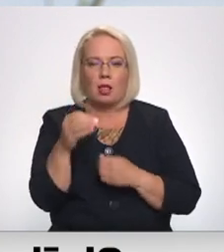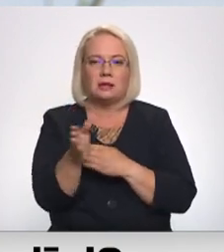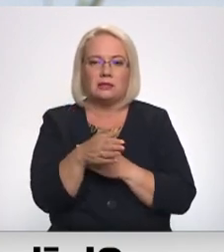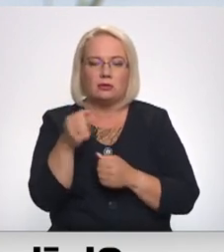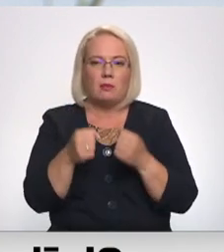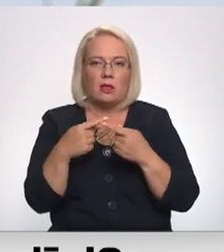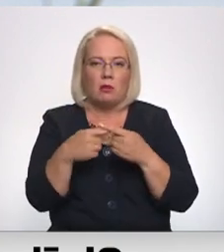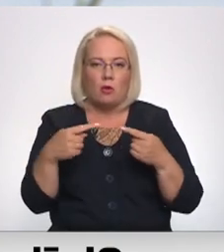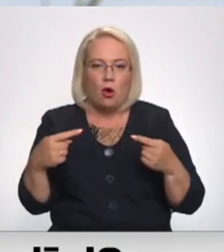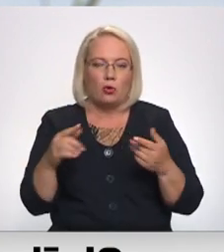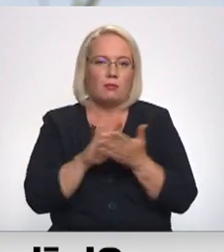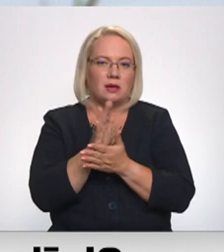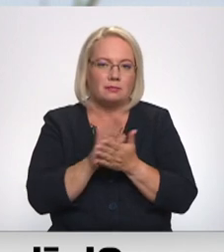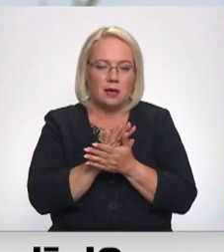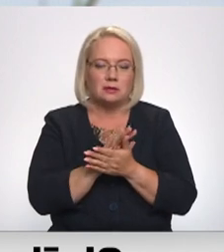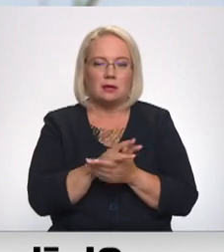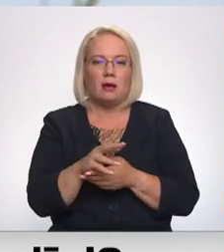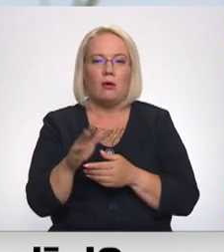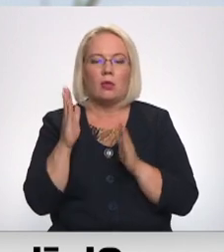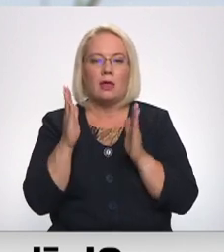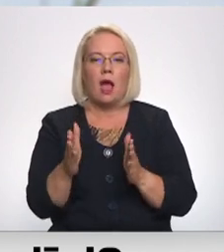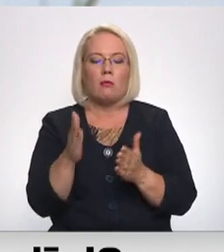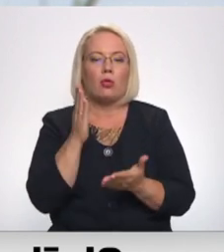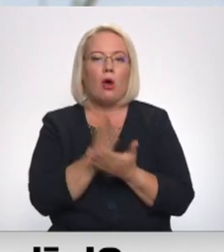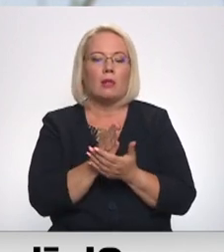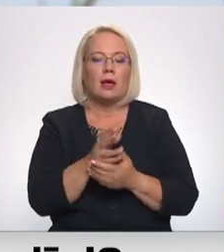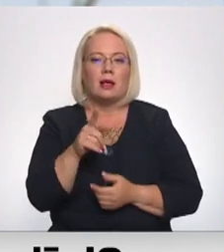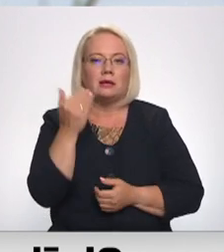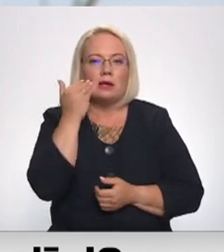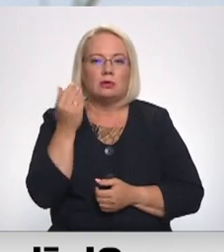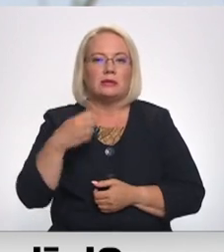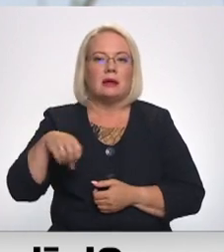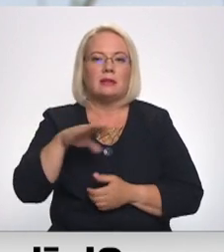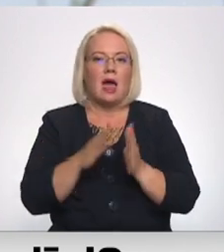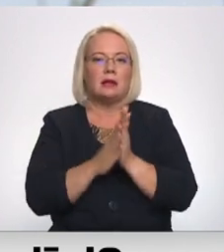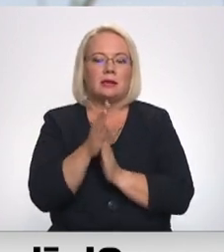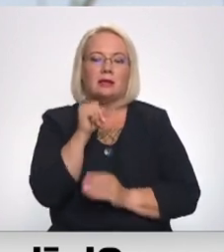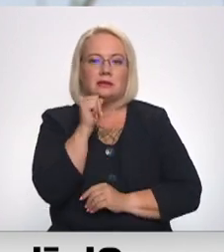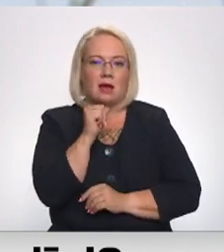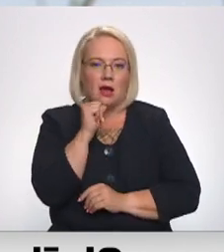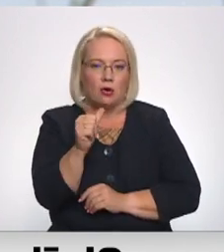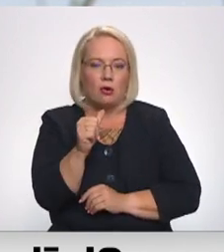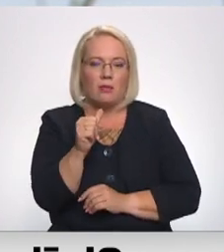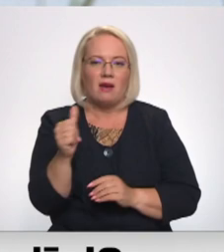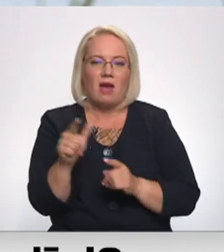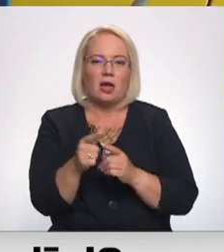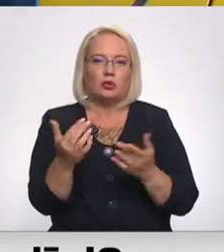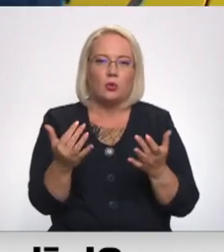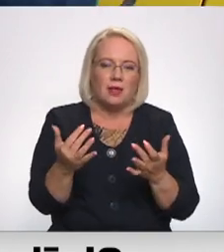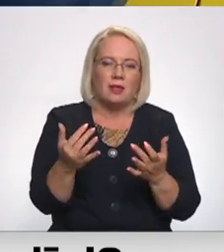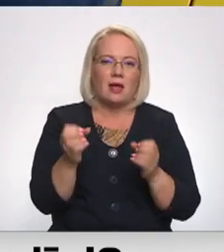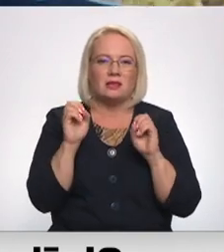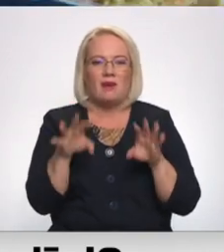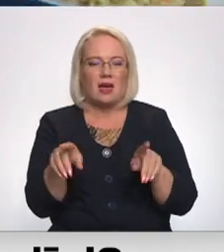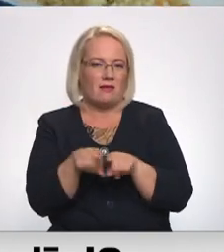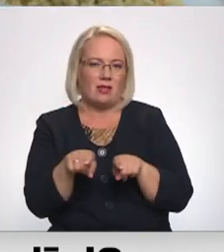produkts, biezpiena izskatā vai kā tamlīdzīgi. Ja? Un tur obligāli būtu jābūt kaut kam tādam, kas saucās dārzeņi, zaļumi. Vai sutināti, vai svaigi, vai kādi.